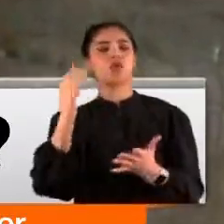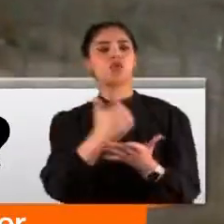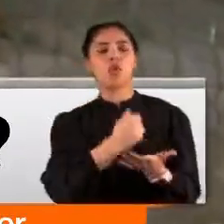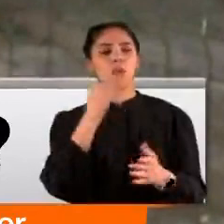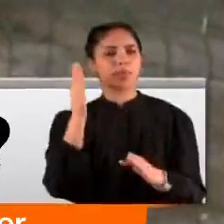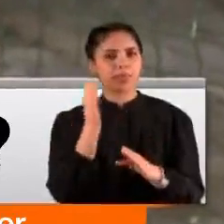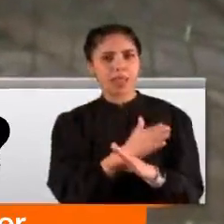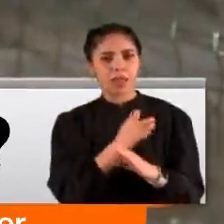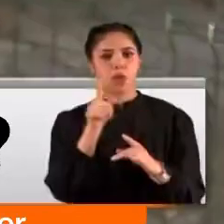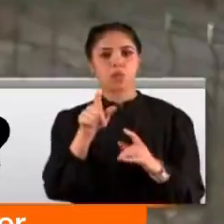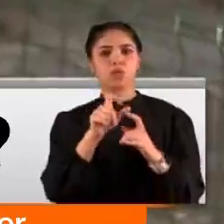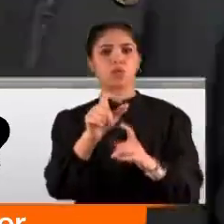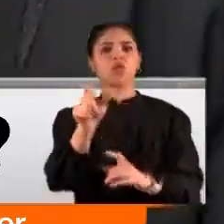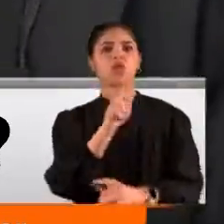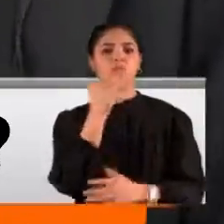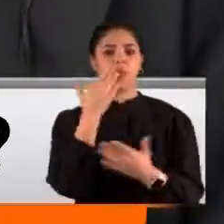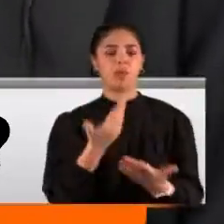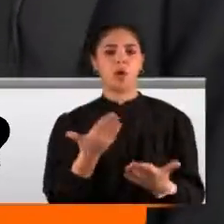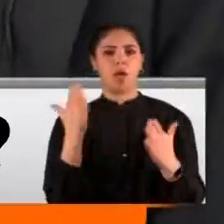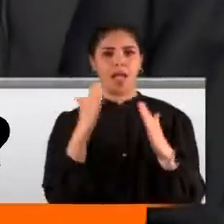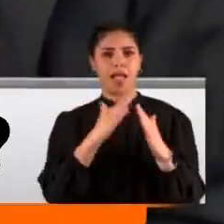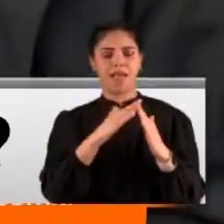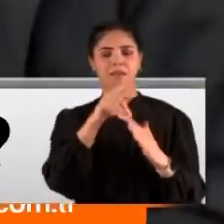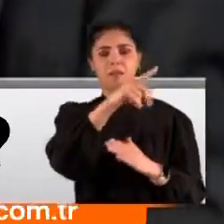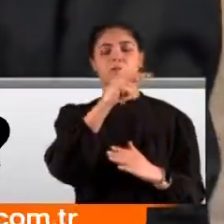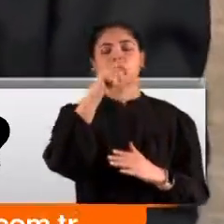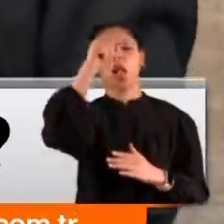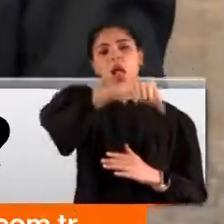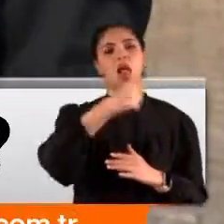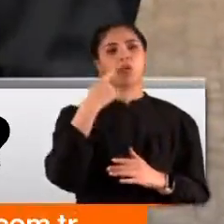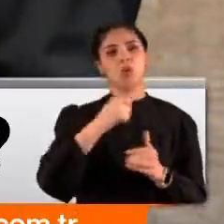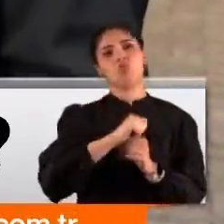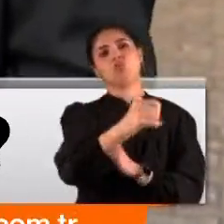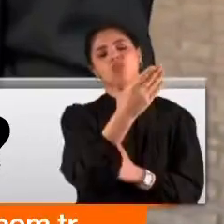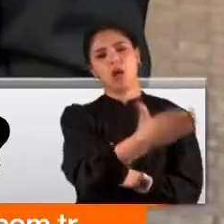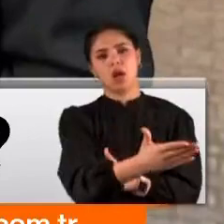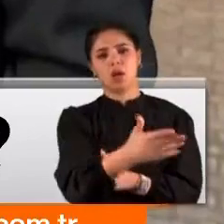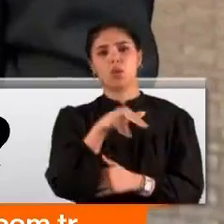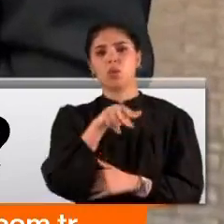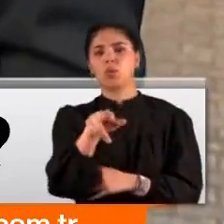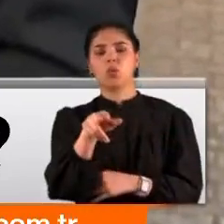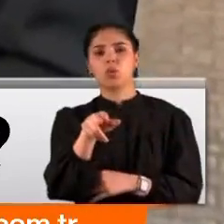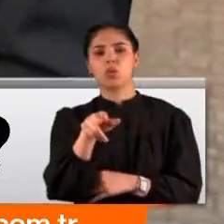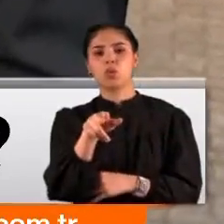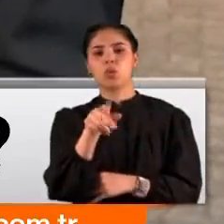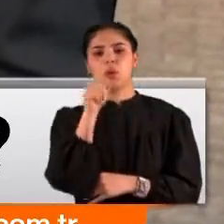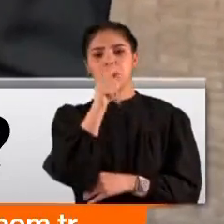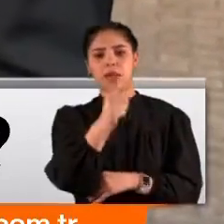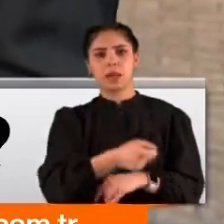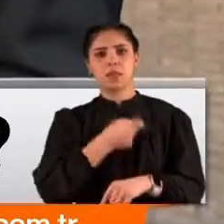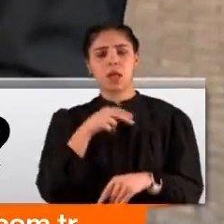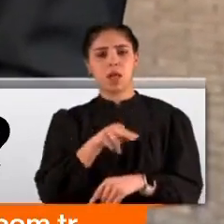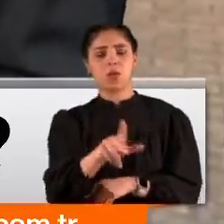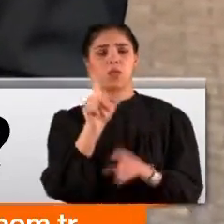bu sorunun da hala yanıyor evi alt mahallede uzak buraya yürüme mesafesi ne kadar ya oradan yarım saat